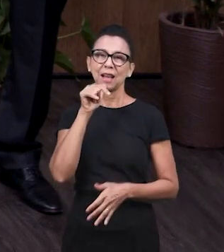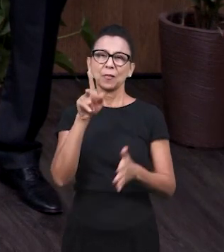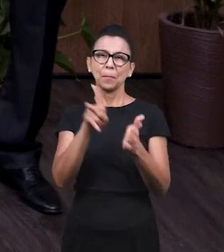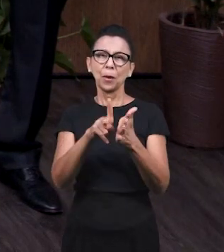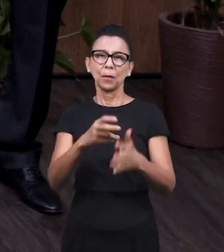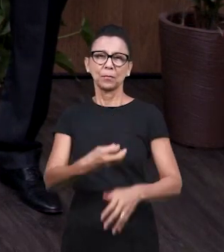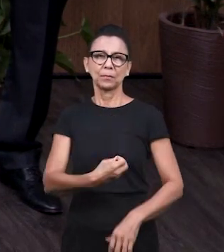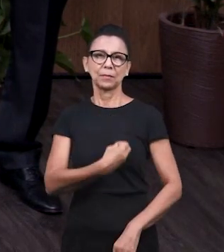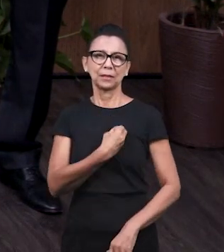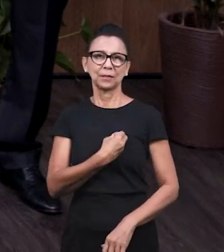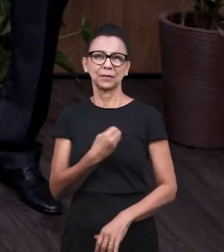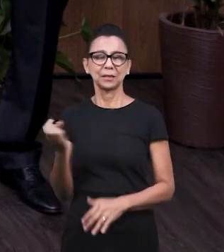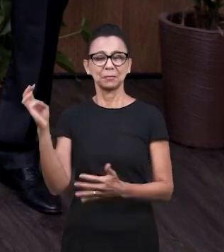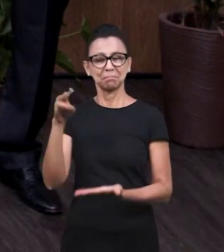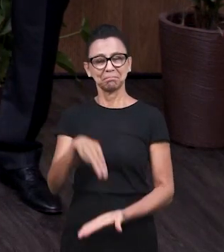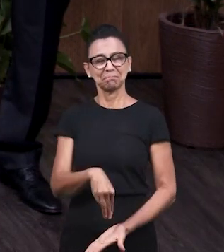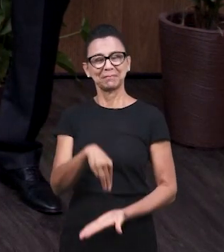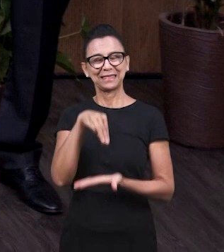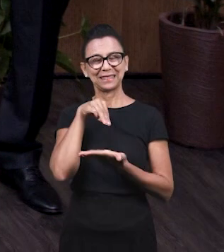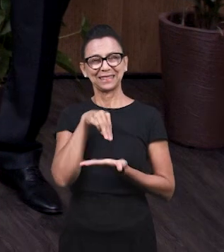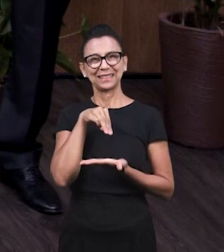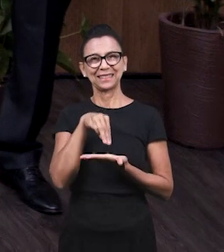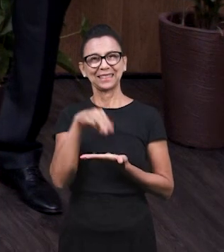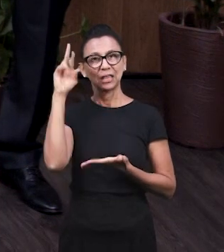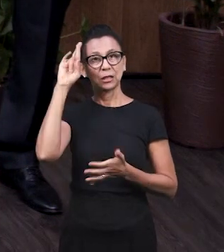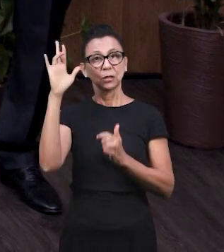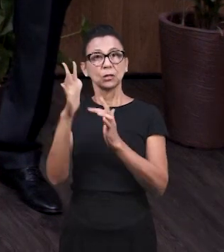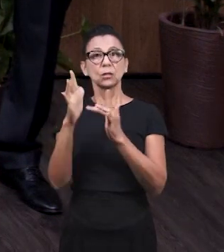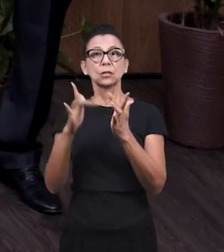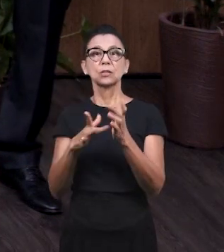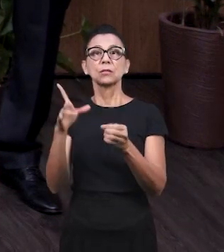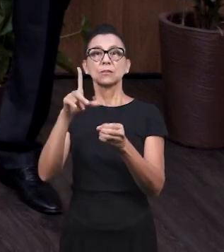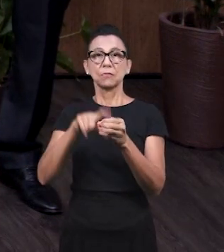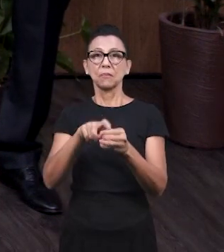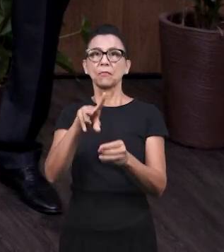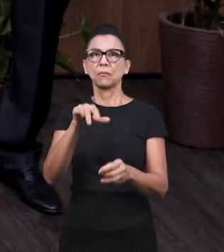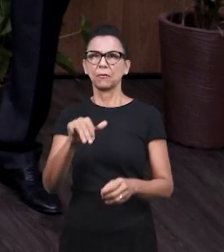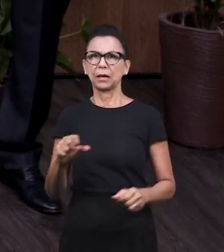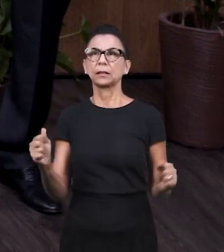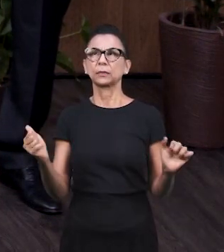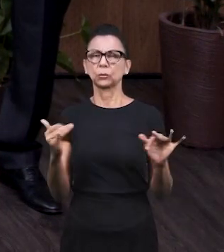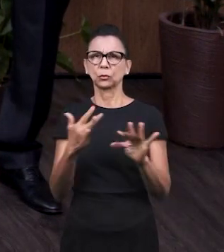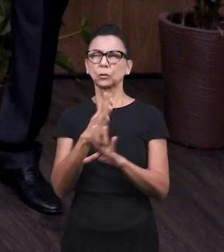Maranatha, le Seigneur Jésus vient. Gloire à Dieu.